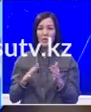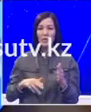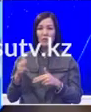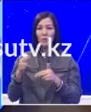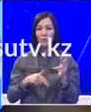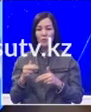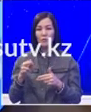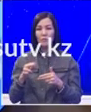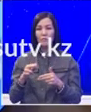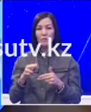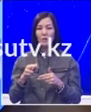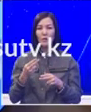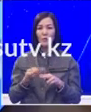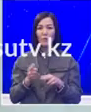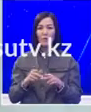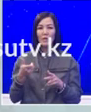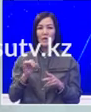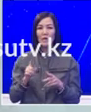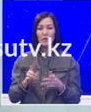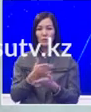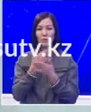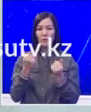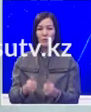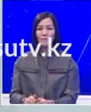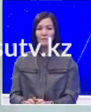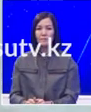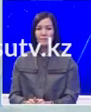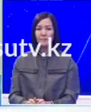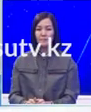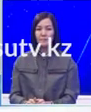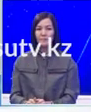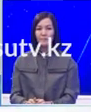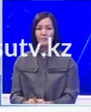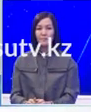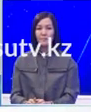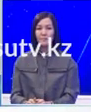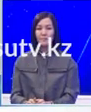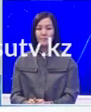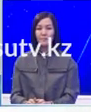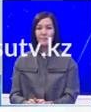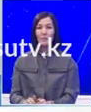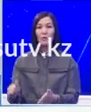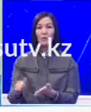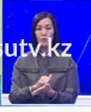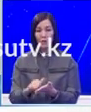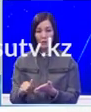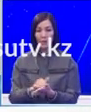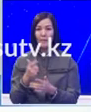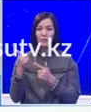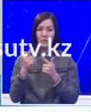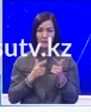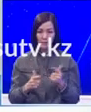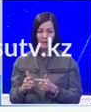инфрақұрылым мәселесі де мәз емес, газ жоқ. Жобалық сметалық құжаттама жасалған, мы его на уточнение, Қанат